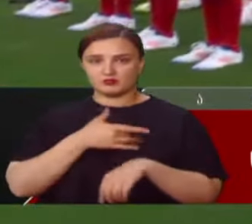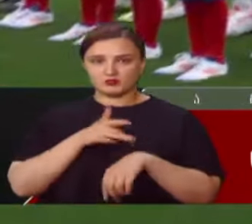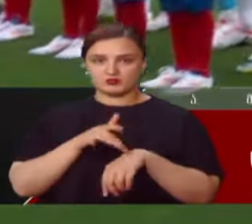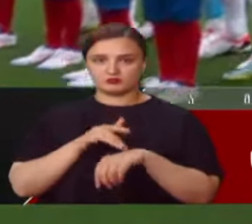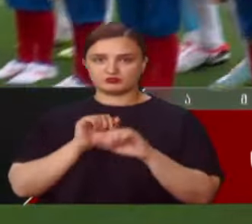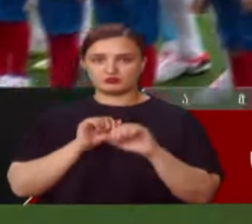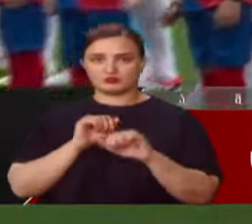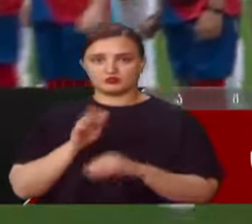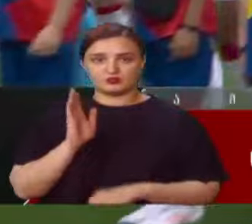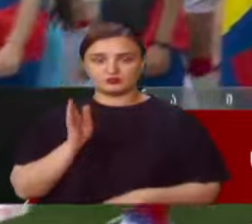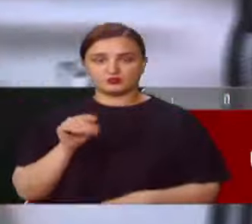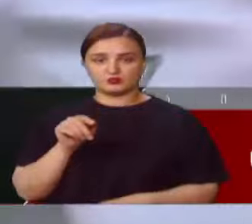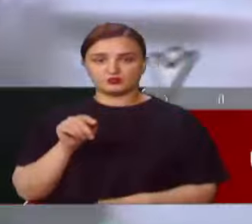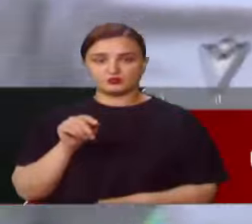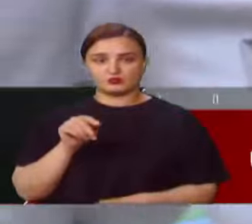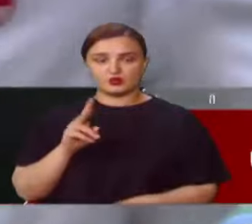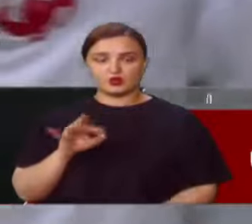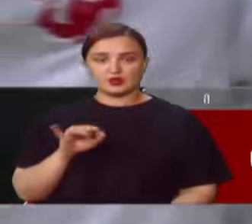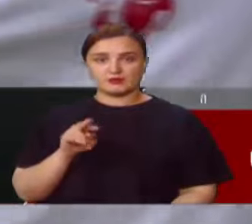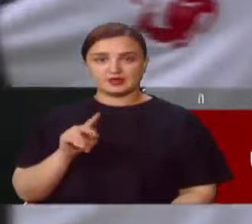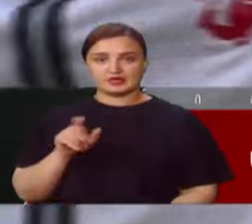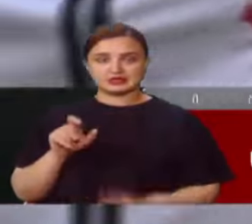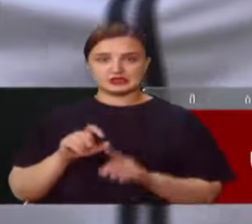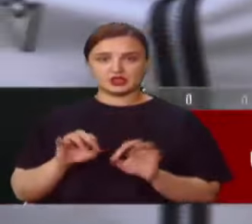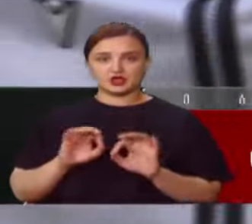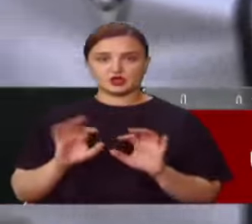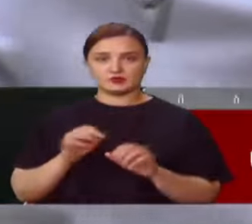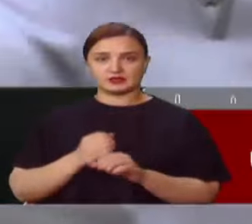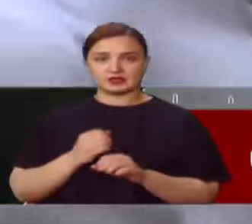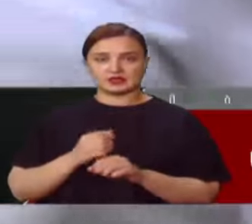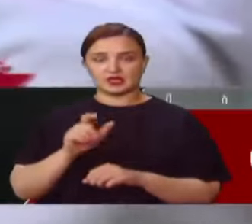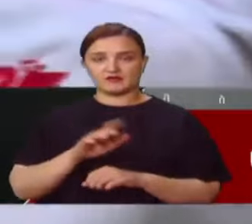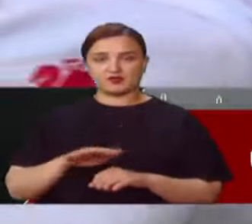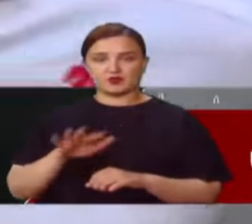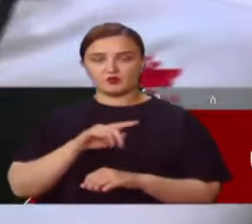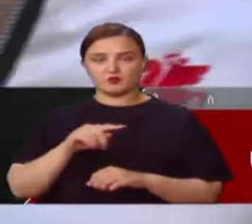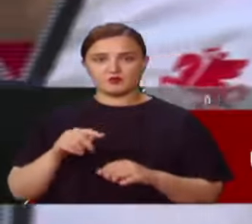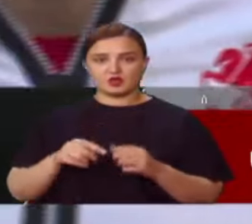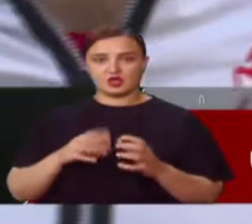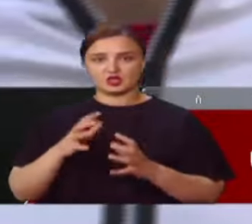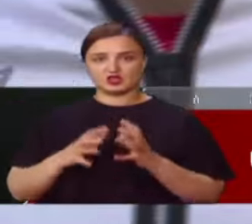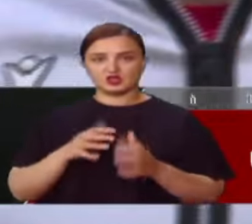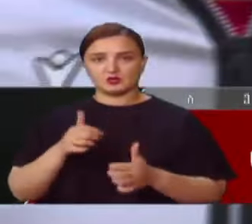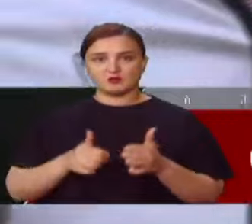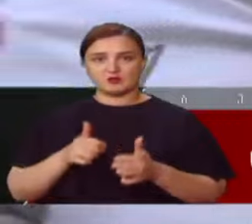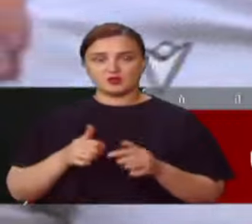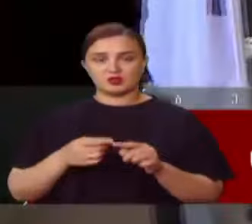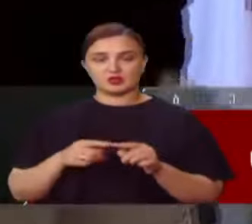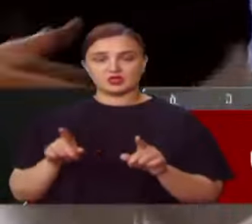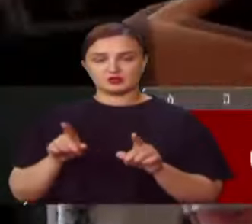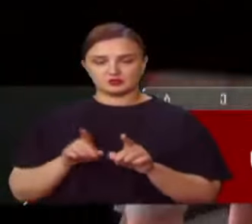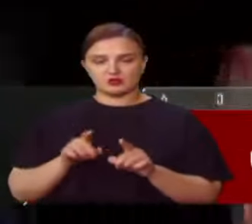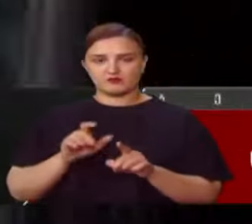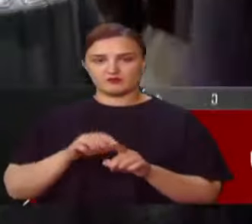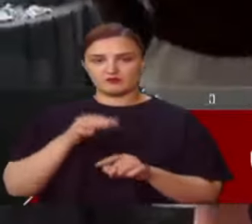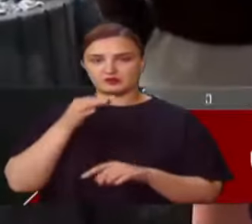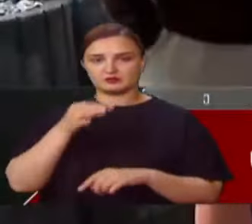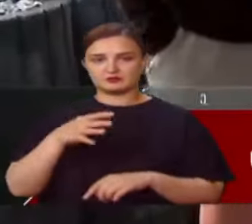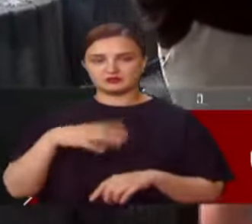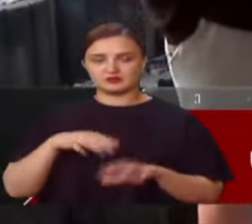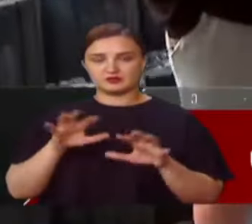შემატკივრებს. ირაკლი კობახიძემ კომენტარი გააკეთა ევროპის ჩემპიონატზე საქართველოს ნაკრების შეხვედრებთან დაკავშირებით, ასევე გამოეხმაურა